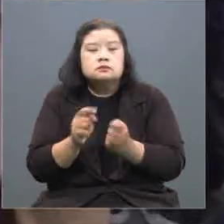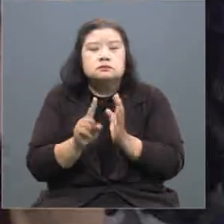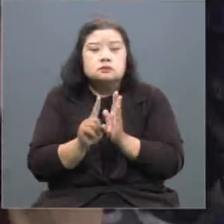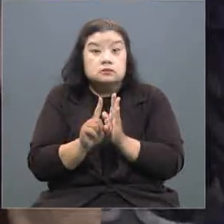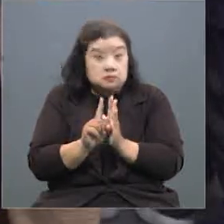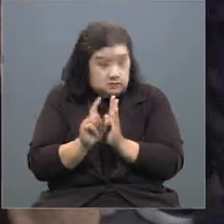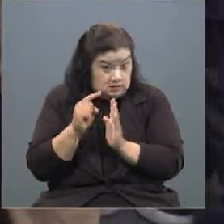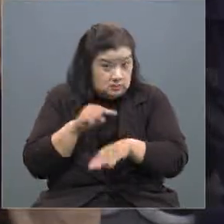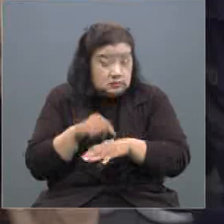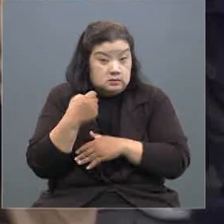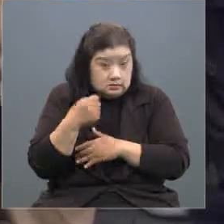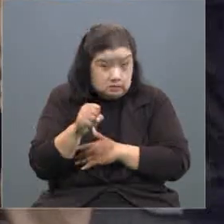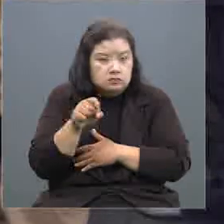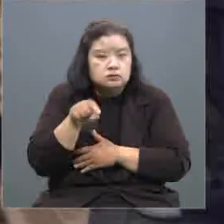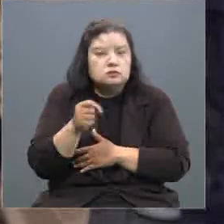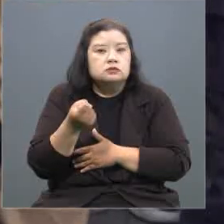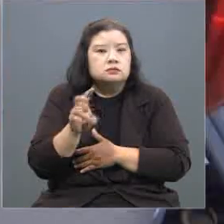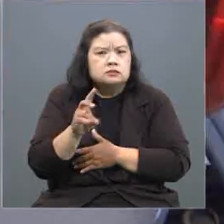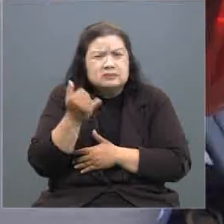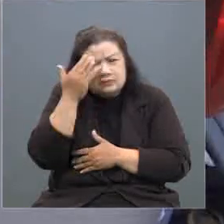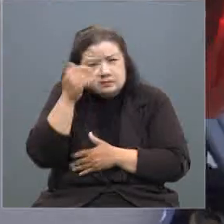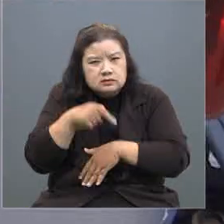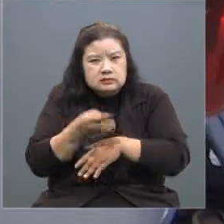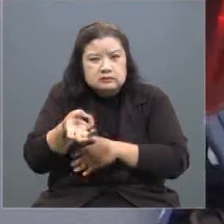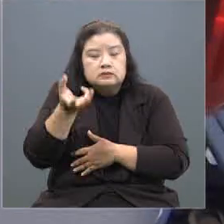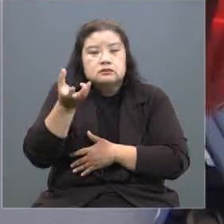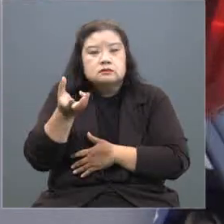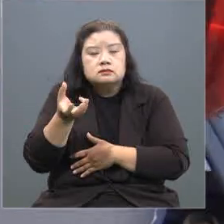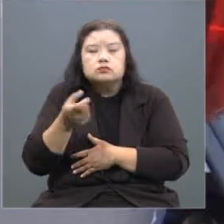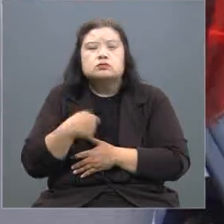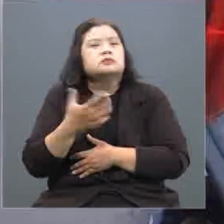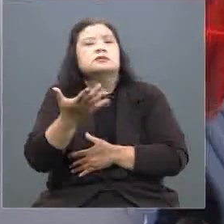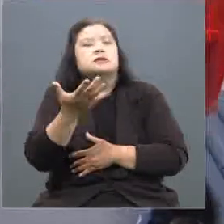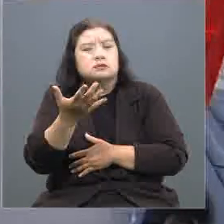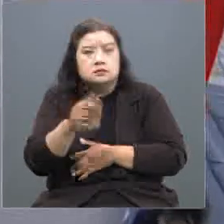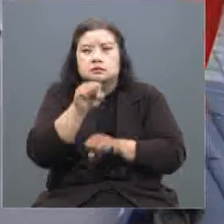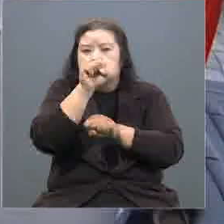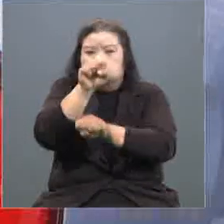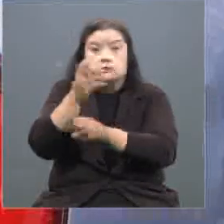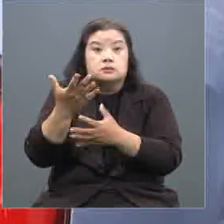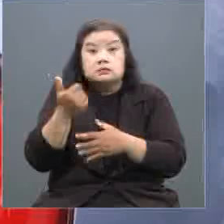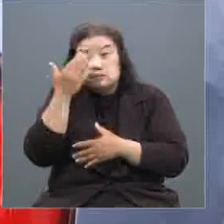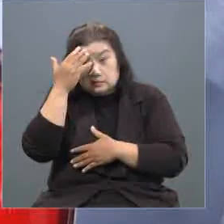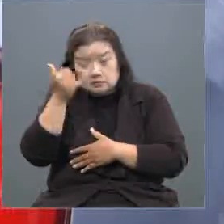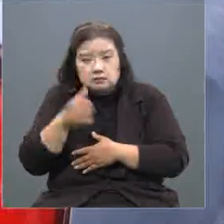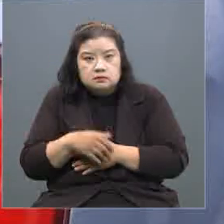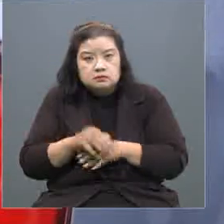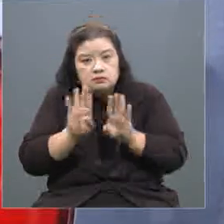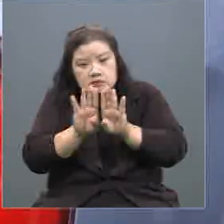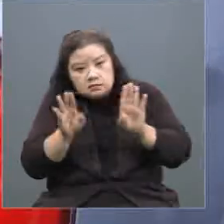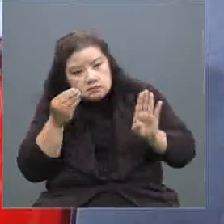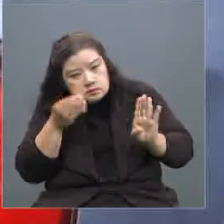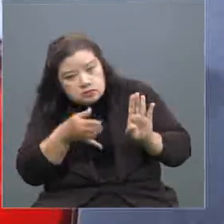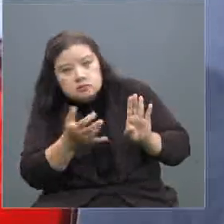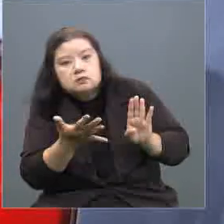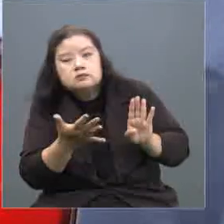17นาทีเท่านั้นที่ใช้เวลานะคะพนักงานสอบสวนก็บอกทีหลังว่าไม่ได้มีการแปะหมายอะไรเพราะไม่มีคนรับหมายซึ่งต้องนำหมาย